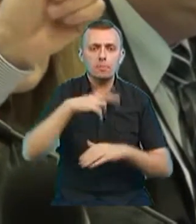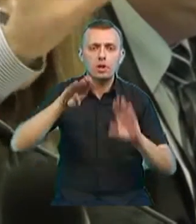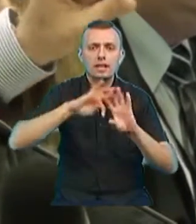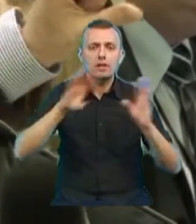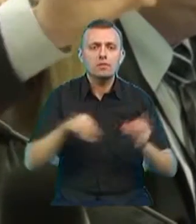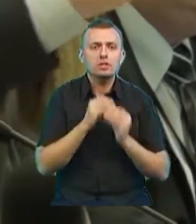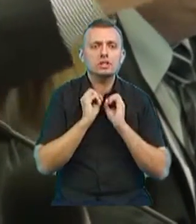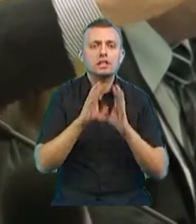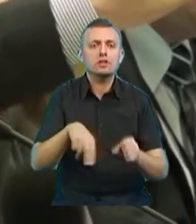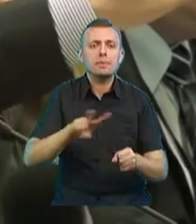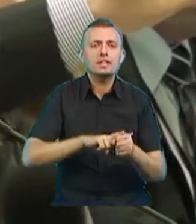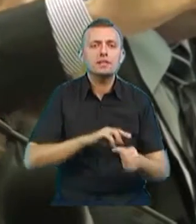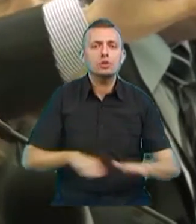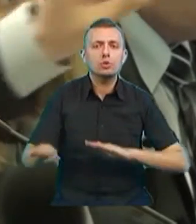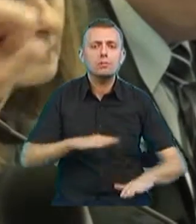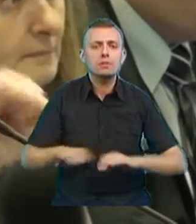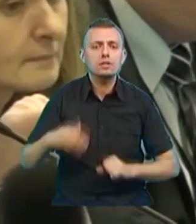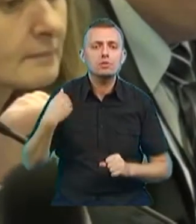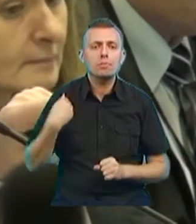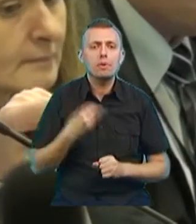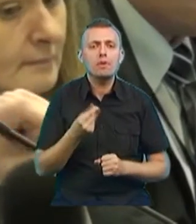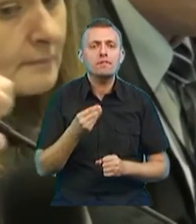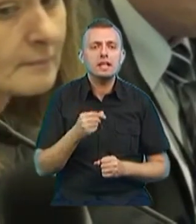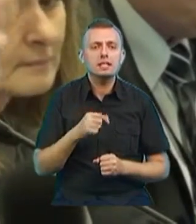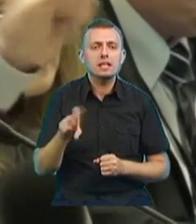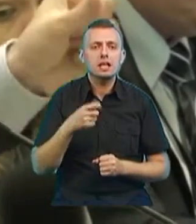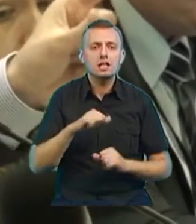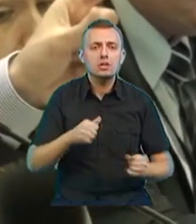w którym miejscu pojawiły się środki finansowe, żeby poprawić